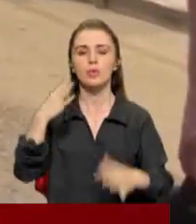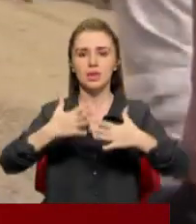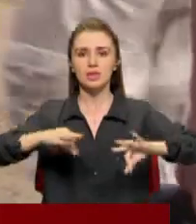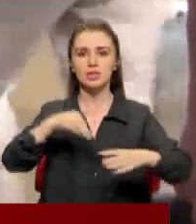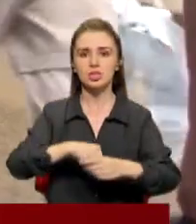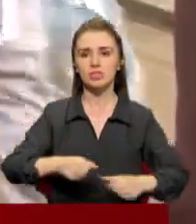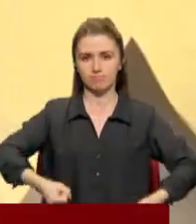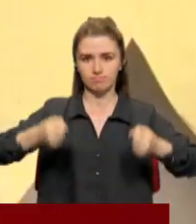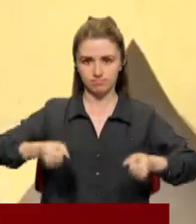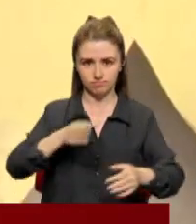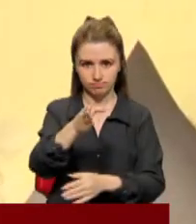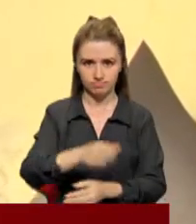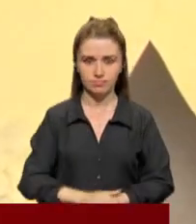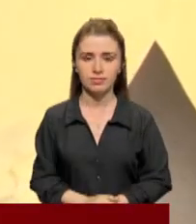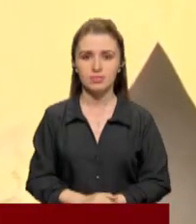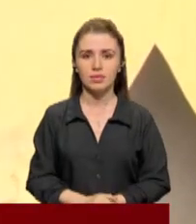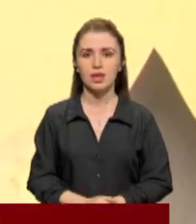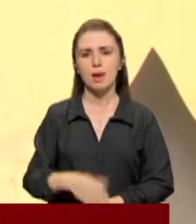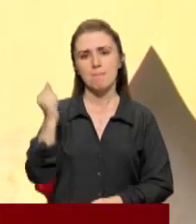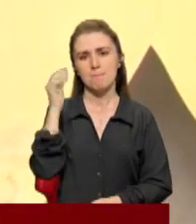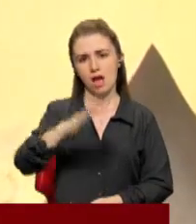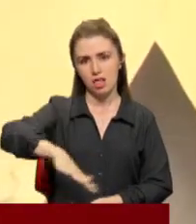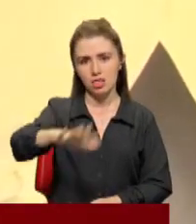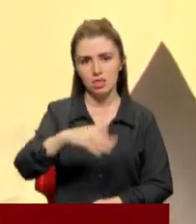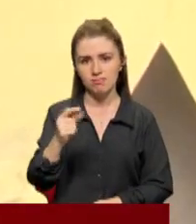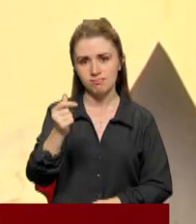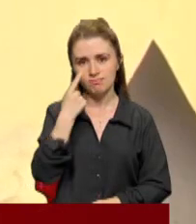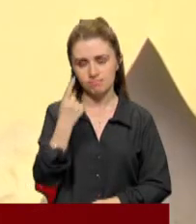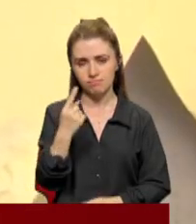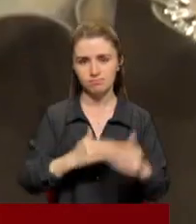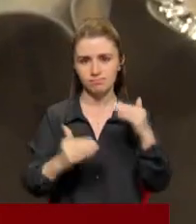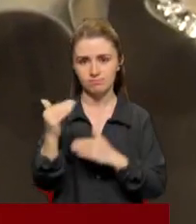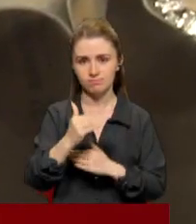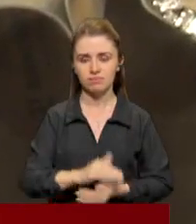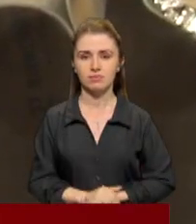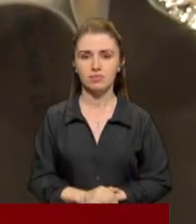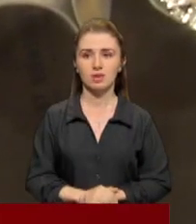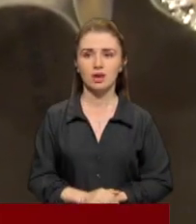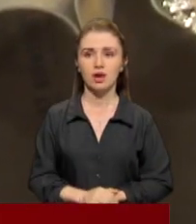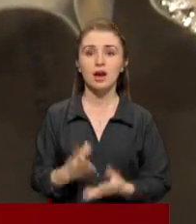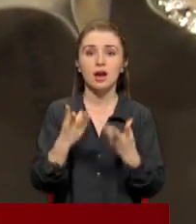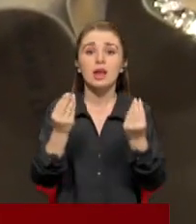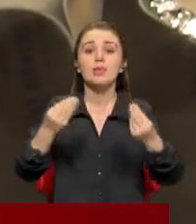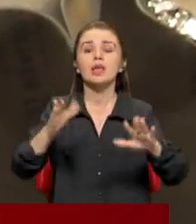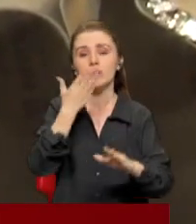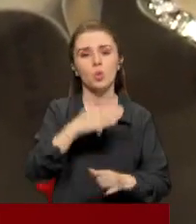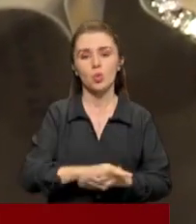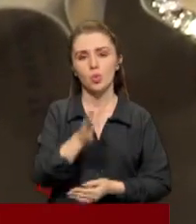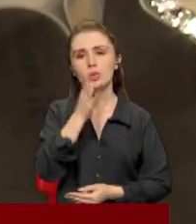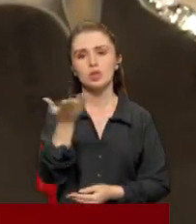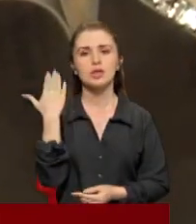için çarşı pazardaydı. Piyasa şartları da biraz belli. Fiyatlar insanlara biraz yüksek geliyor. Hareket yok hocam. Eski bayramlar yok